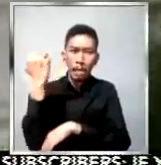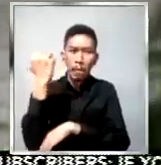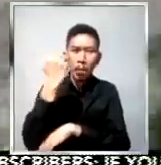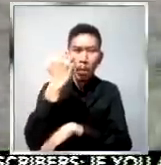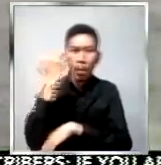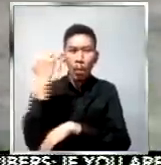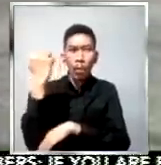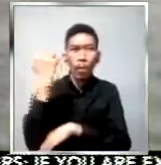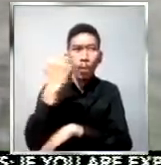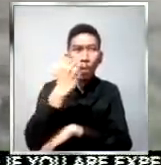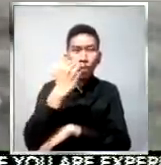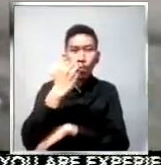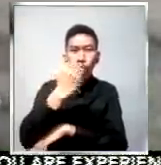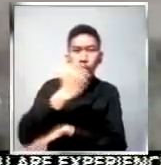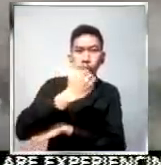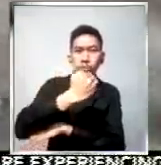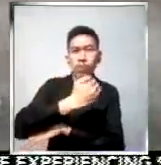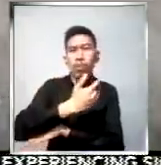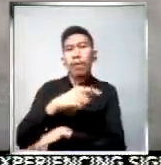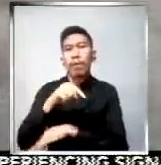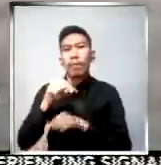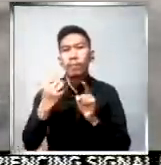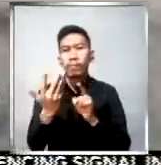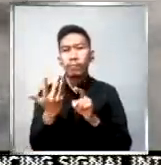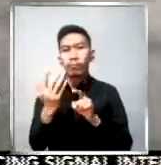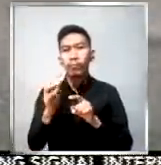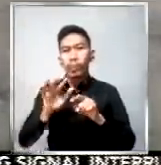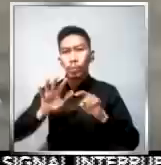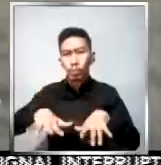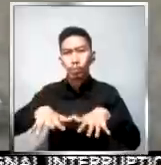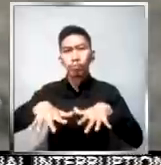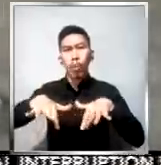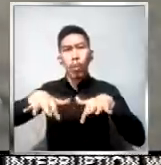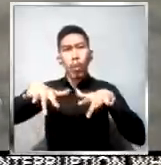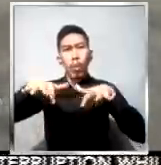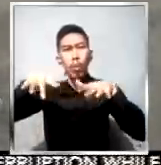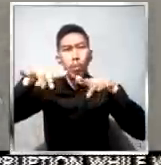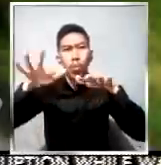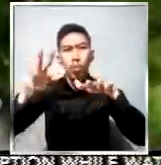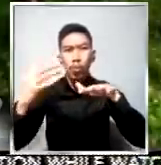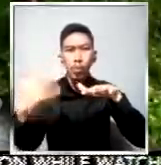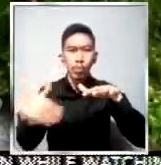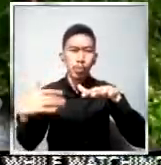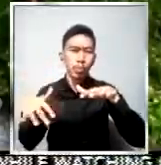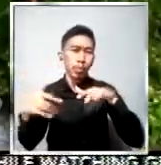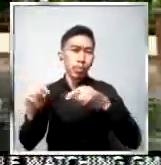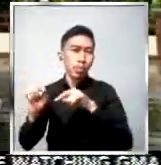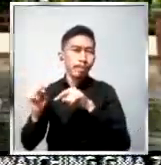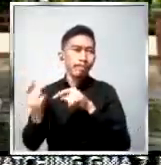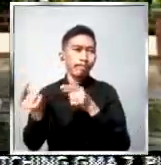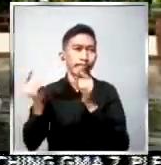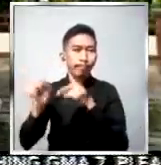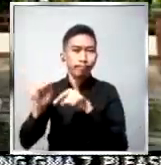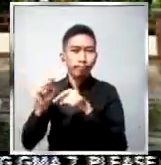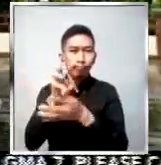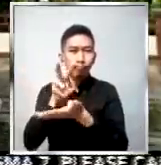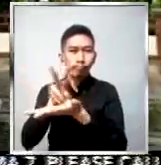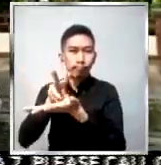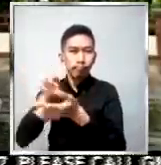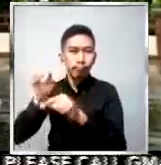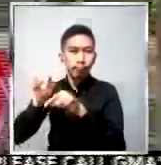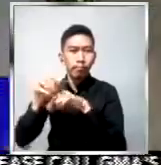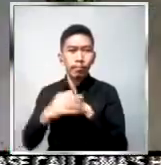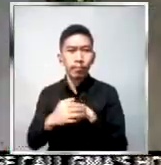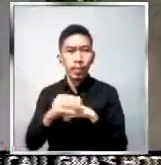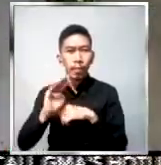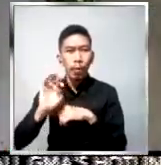Pinagsamang baha at high tide ang namerwisyo sa lugar. Sa bungabong, tila pinunit ng